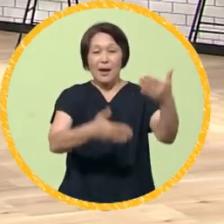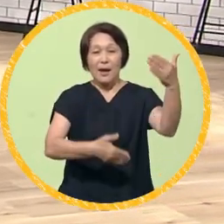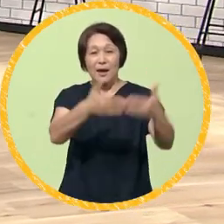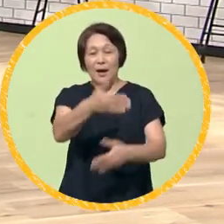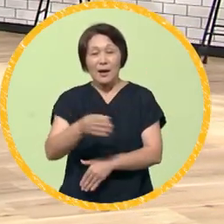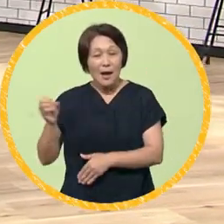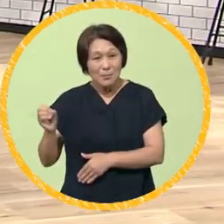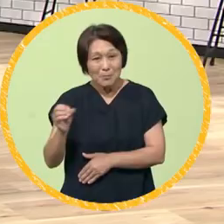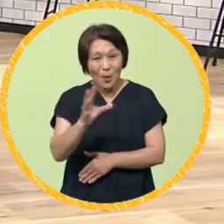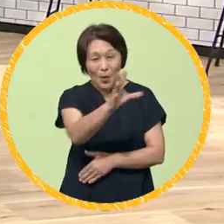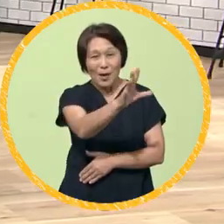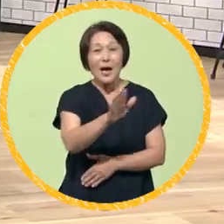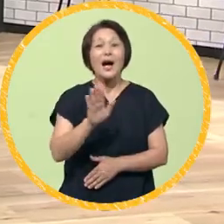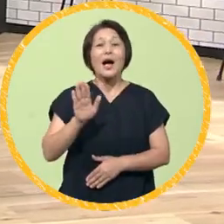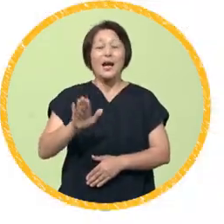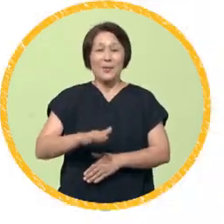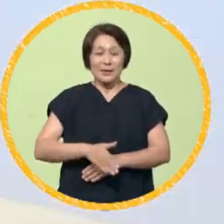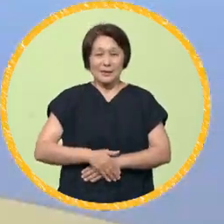ます。